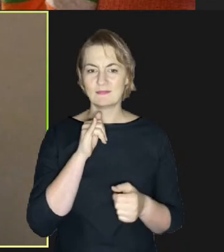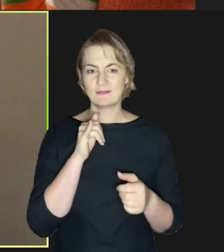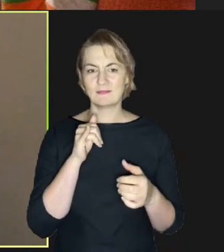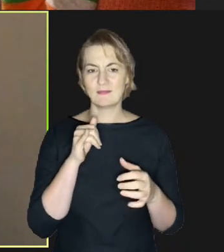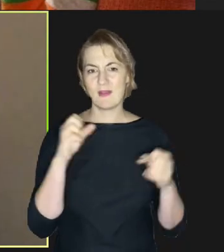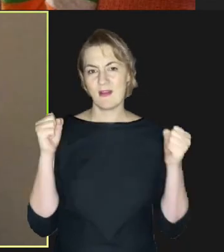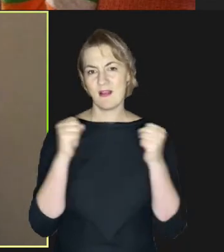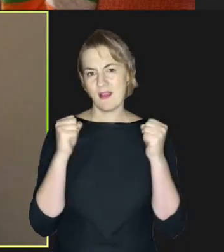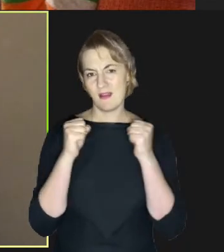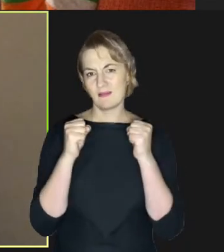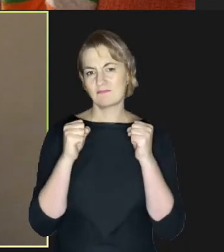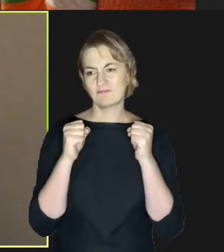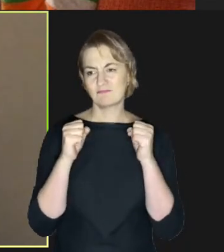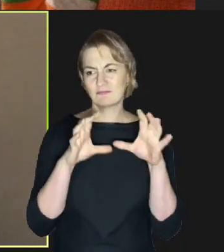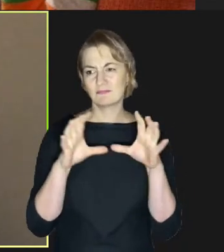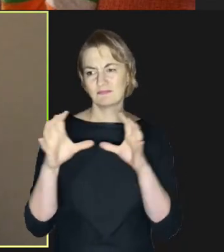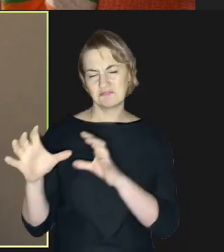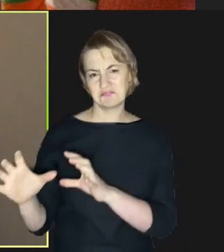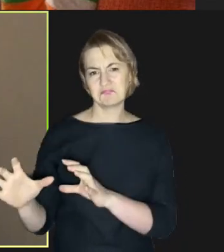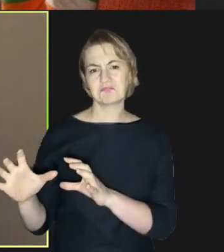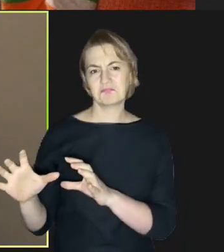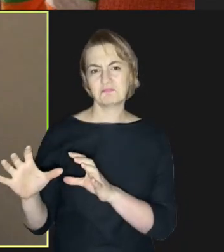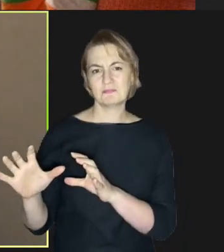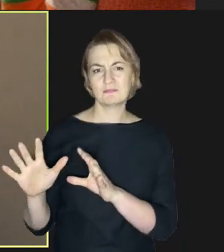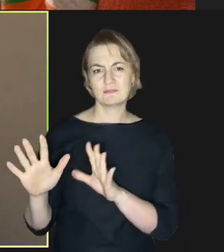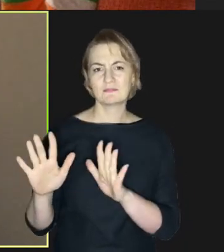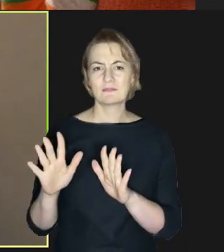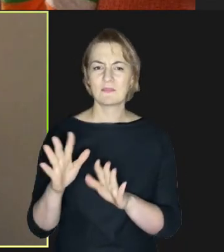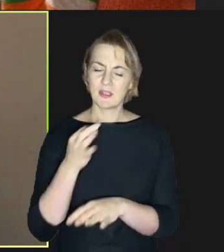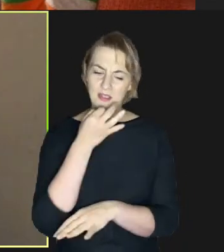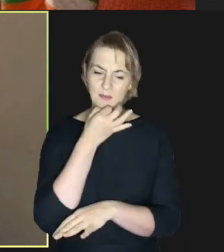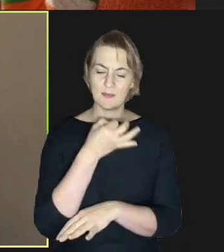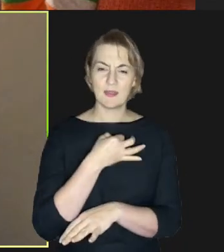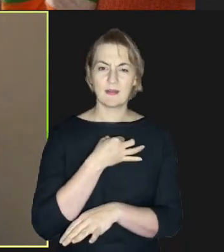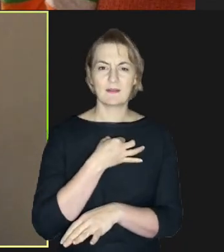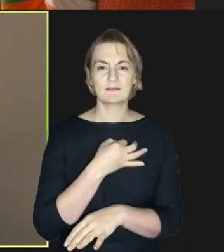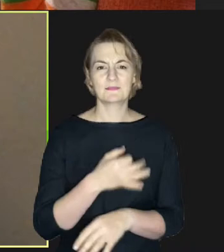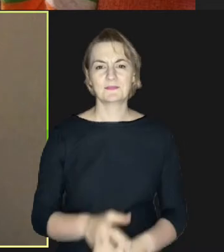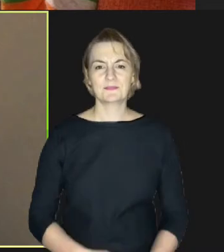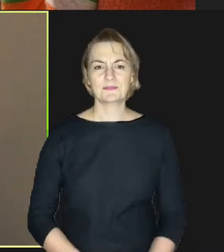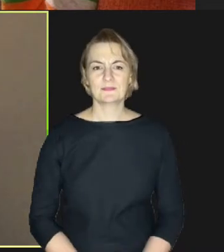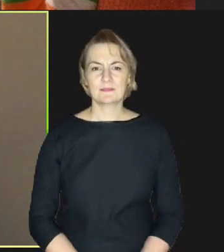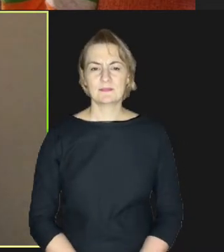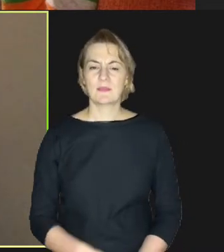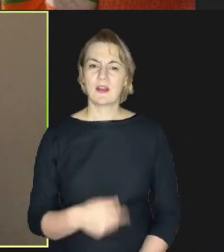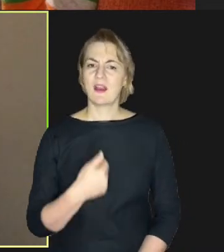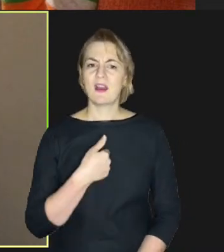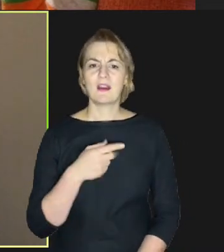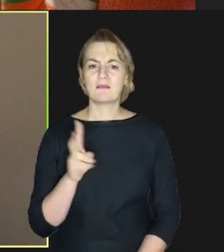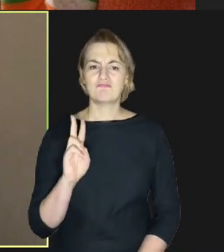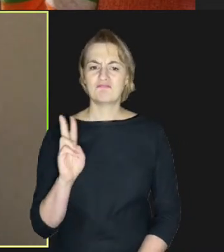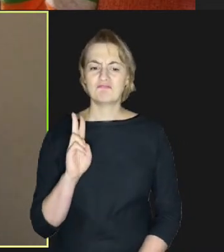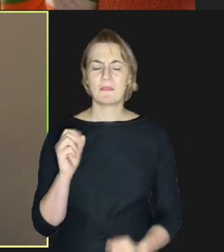poziom egzystencjalny i zacząć sobie zadawać to pytanie, kto się boi?